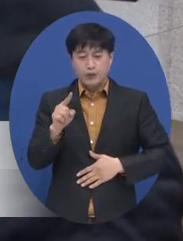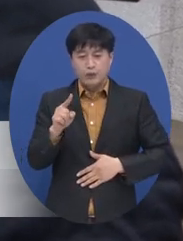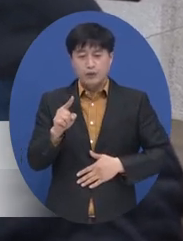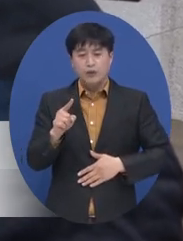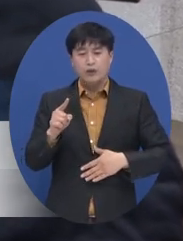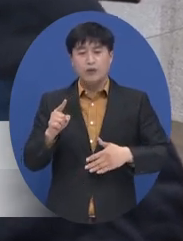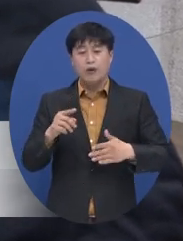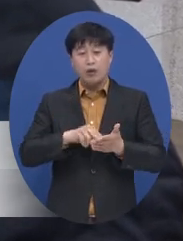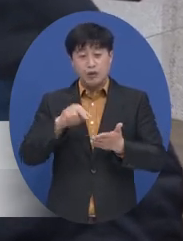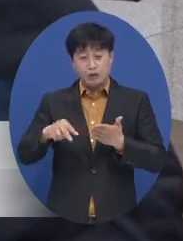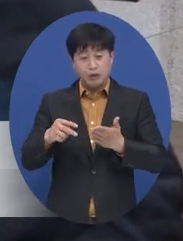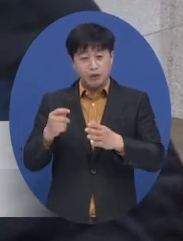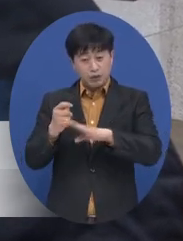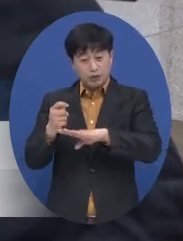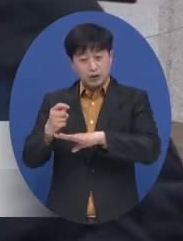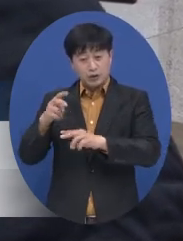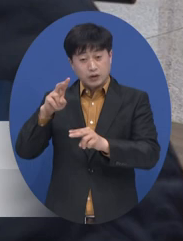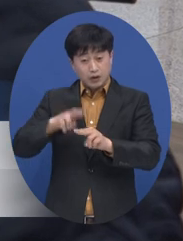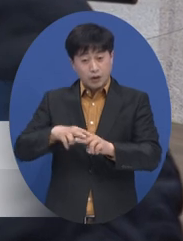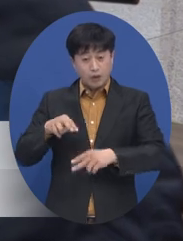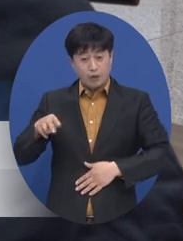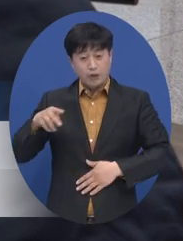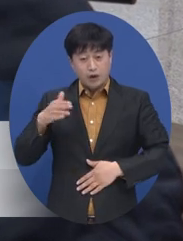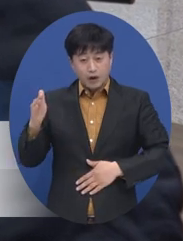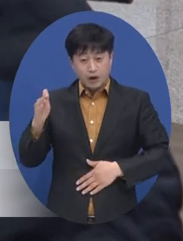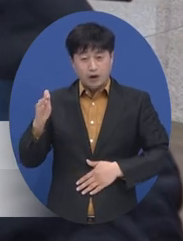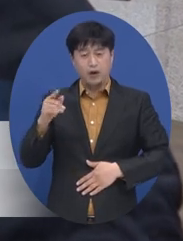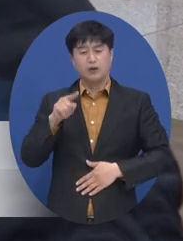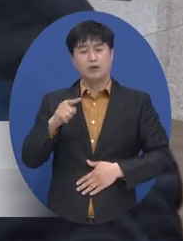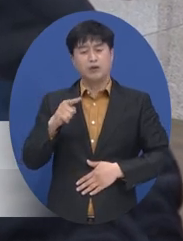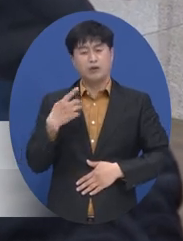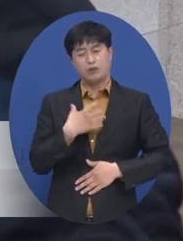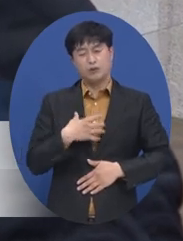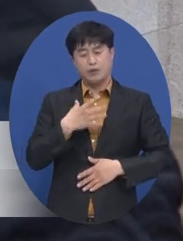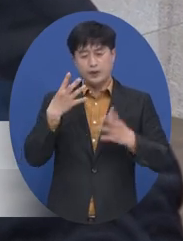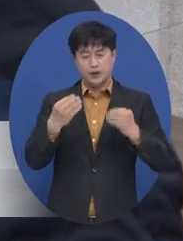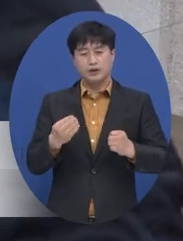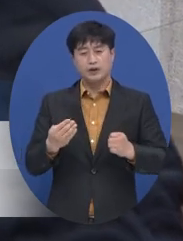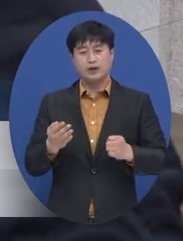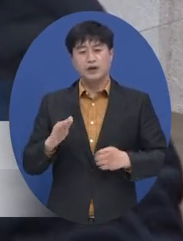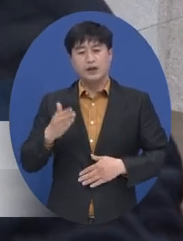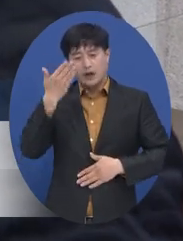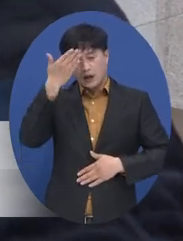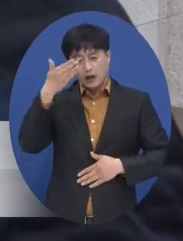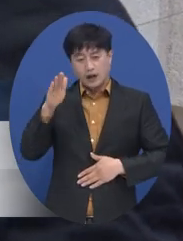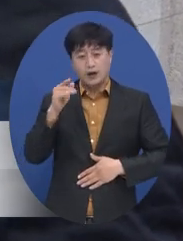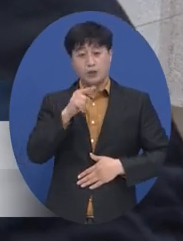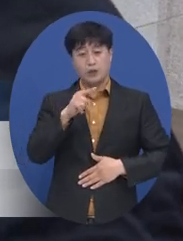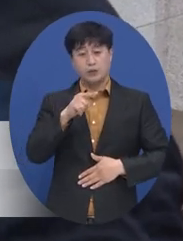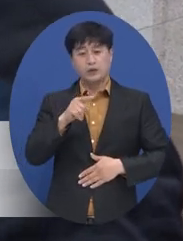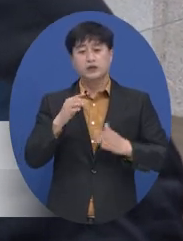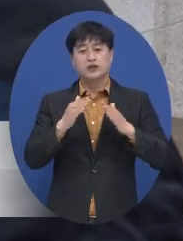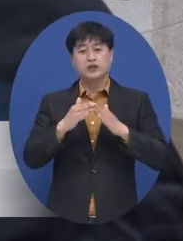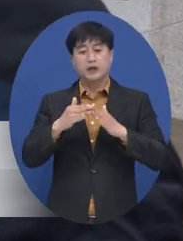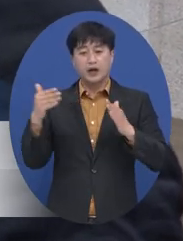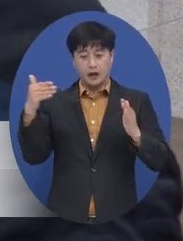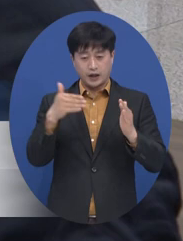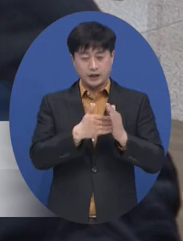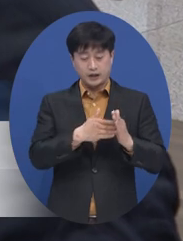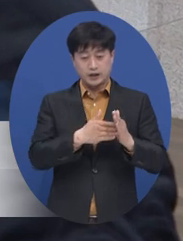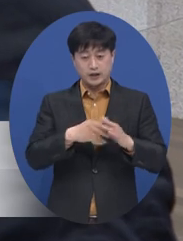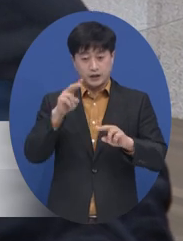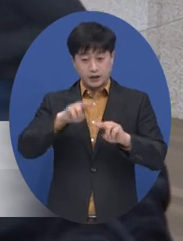게 이제 과연 내려서 택시를 타야 되냐, 걸어가야 되냐, 뭐 이런 것 때문에도 걱정했는데 다행히 그쪽에서 이제